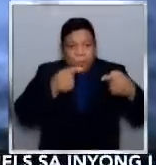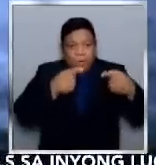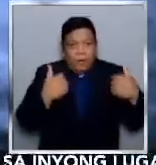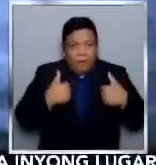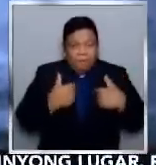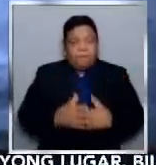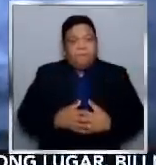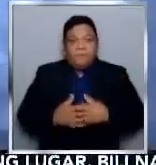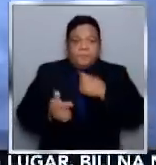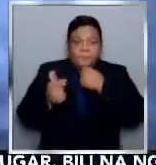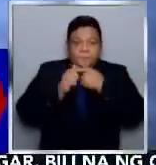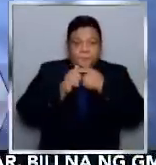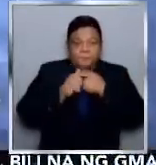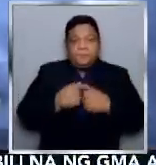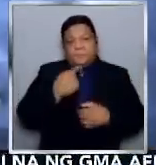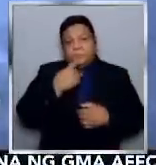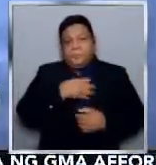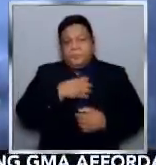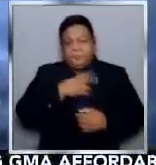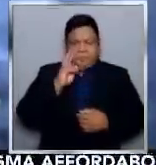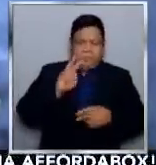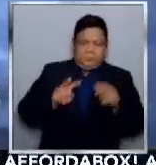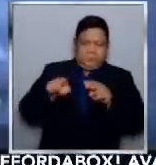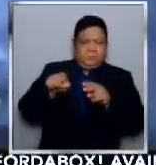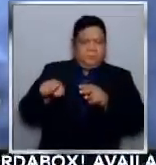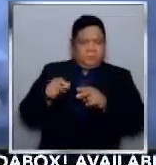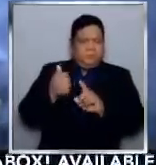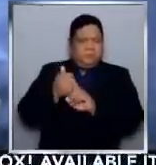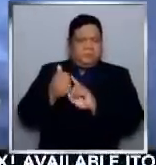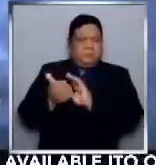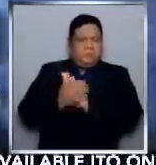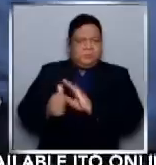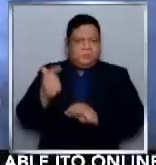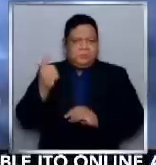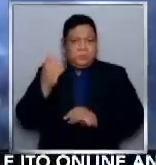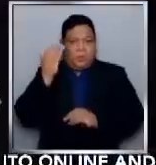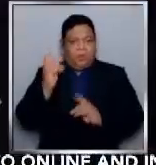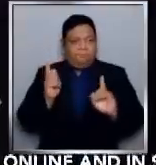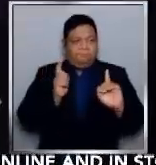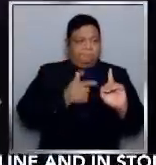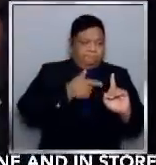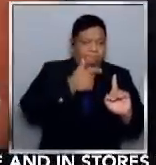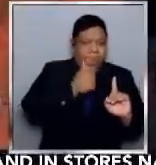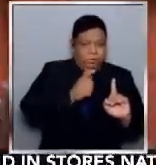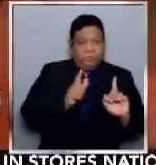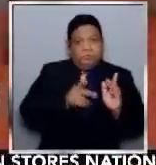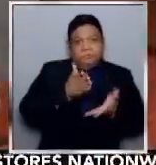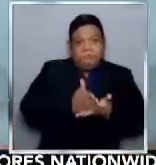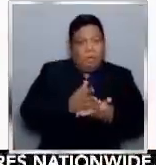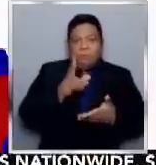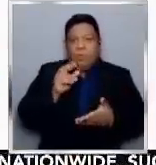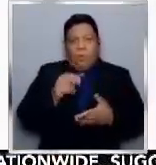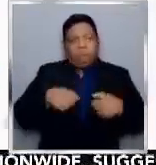pulisya, biyasa sa paghawak ng baril ang gunman, lalo't hindi man lang ito huminto ng papatukan ng biktima at mag-isa lang nagmamaneho sa basapang